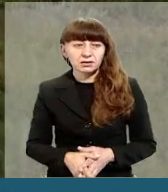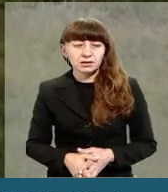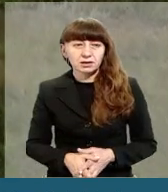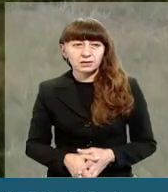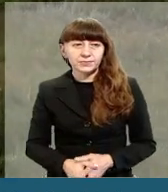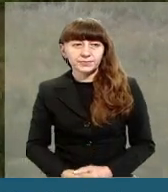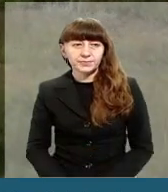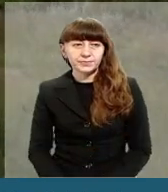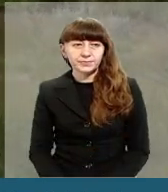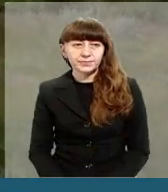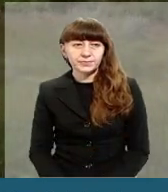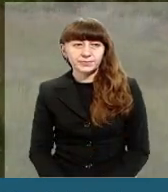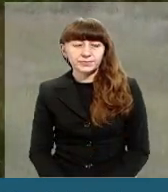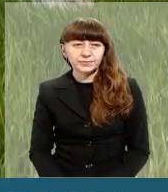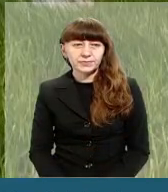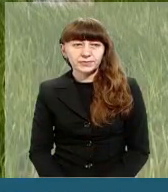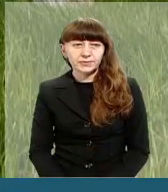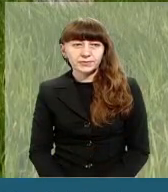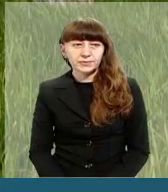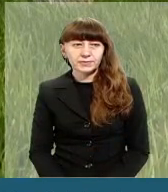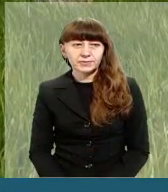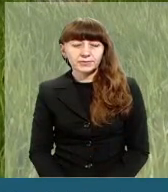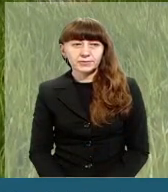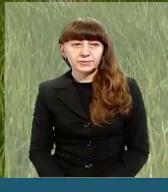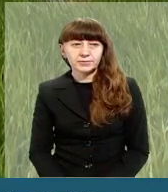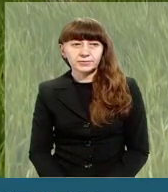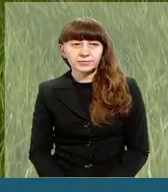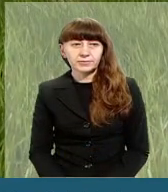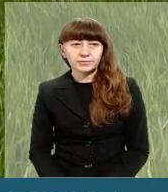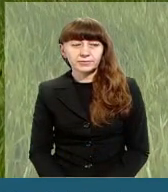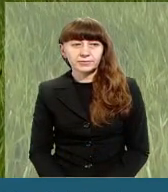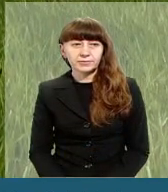насихаттаудың ерекше жолы. Рахат Сейтхан, Алексей Тник, Қостанай, телеарнасы.